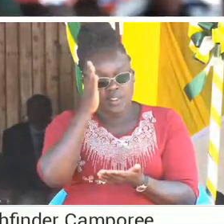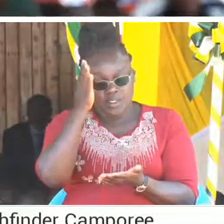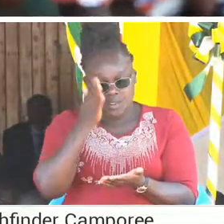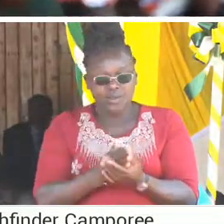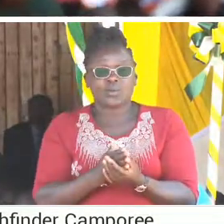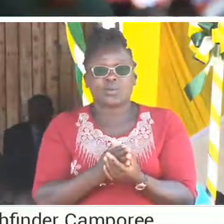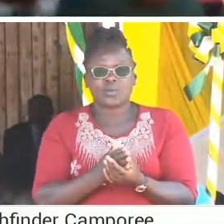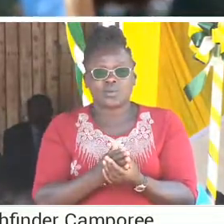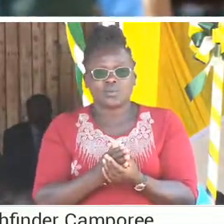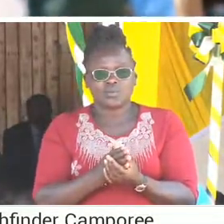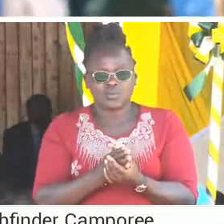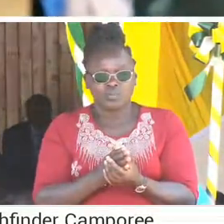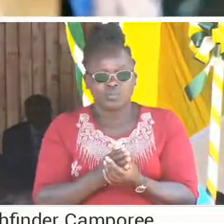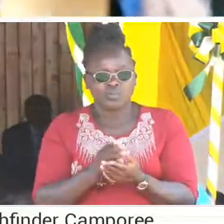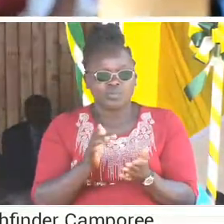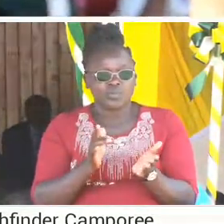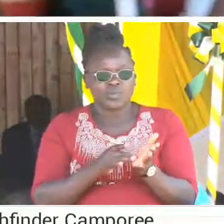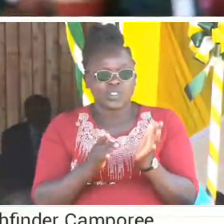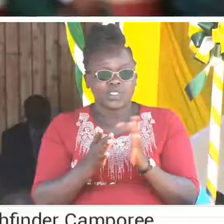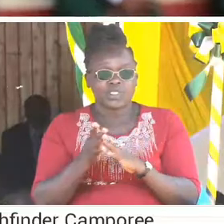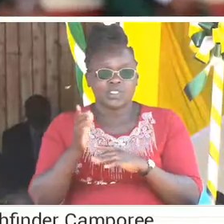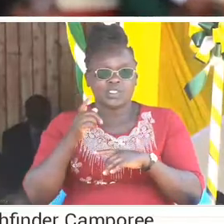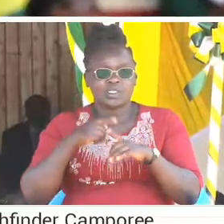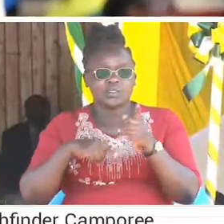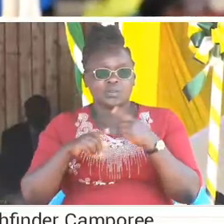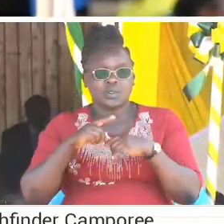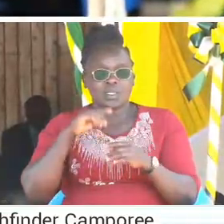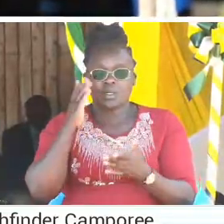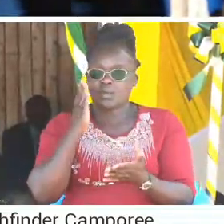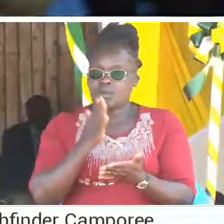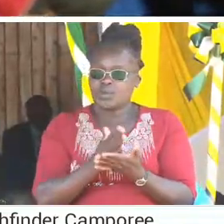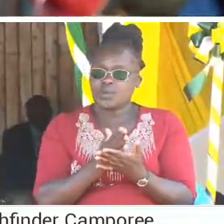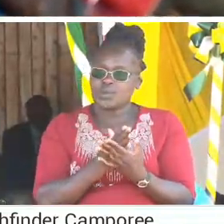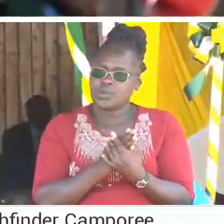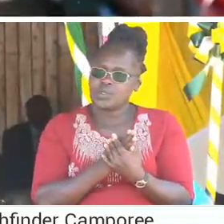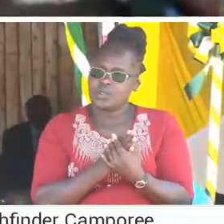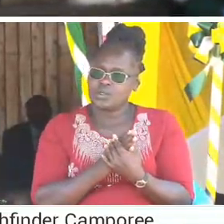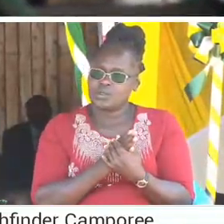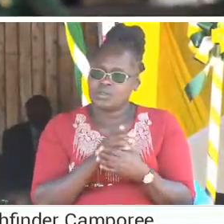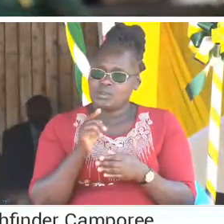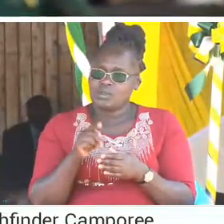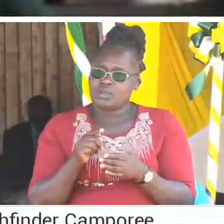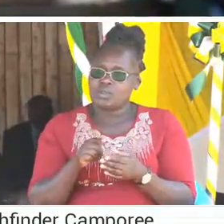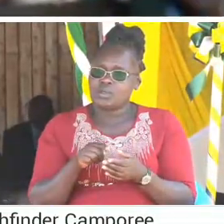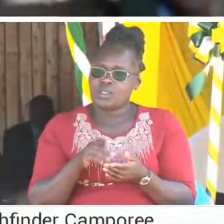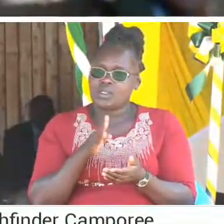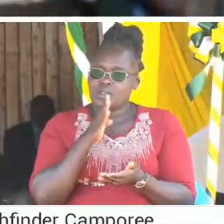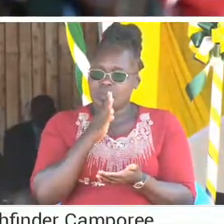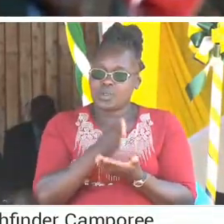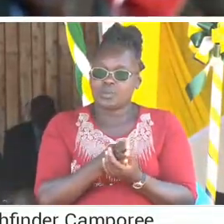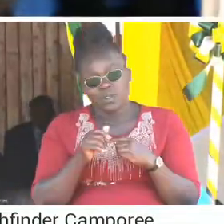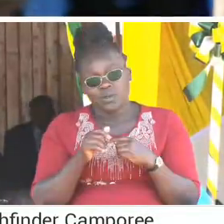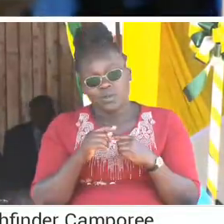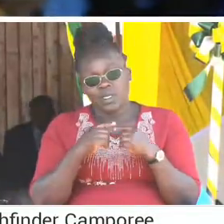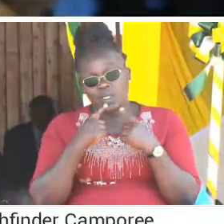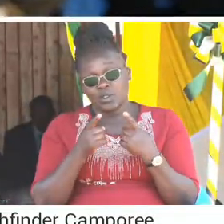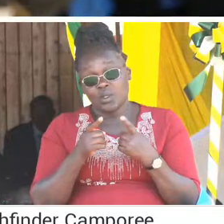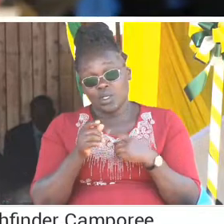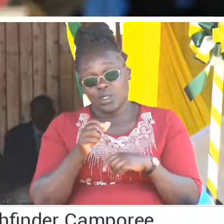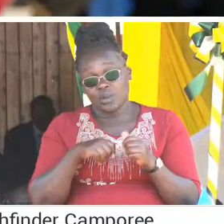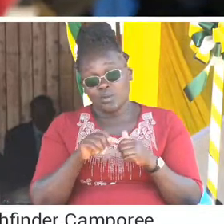kwamba haitakawia. Jamani, ahadi hii itatimia wala haitakawia. Na tukapata